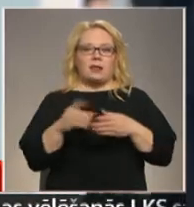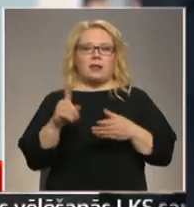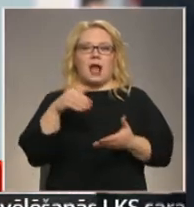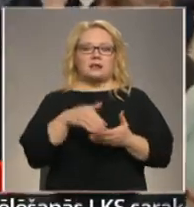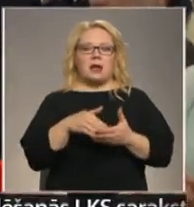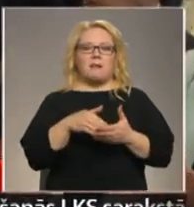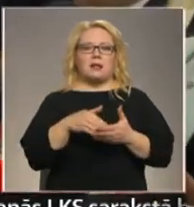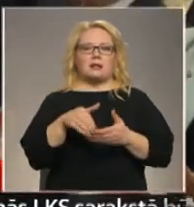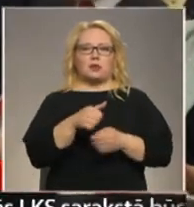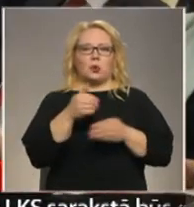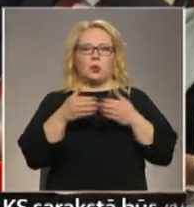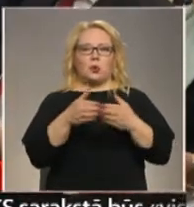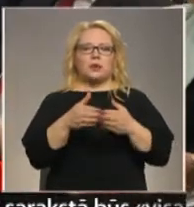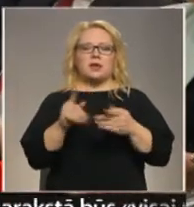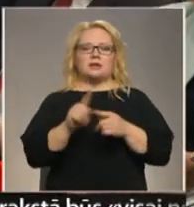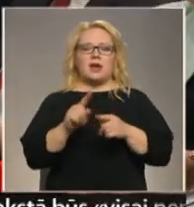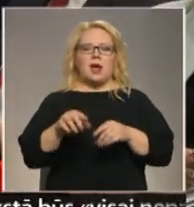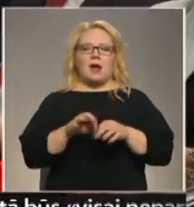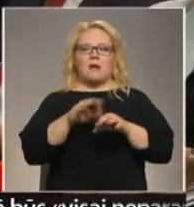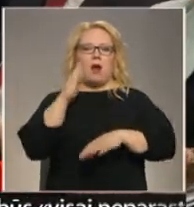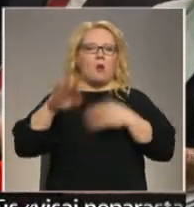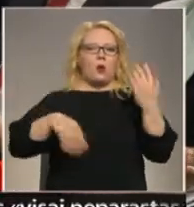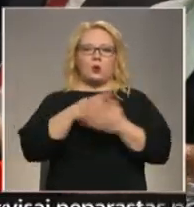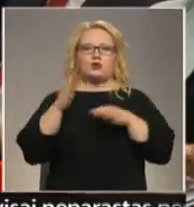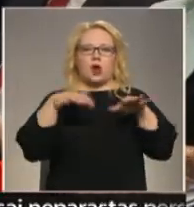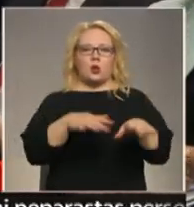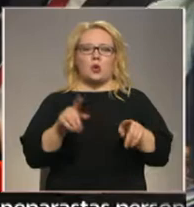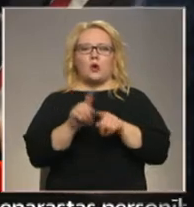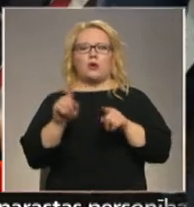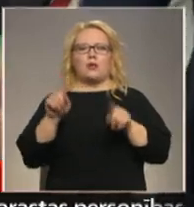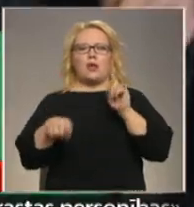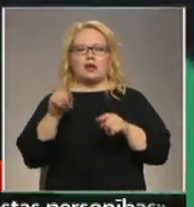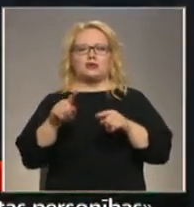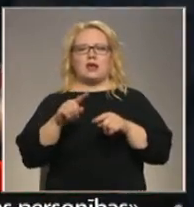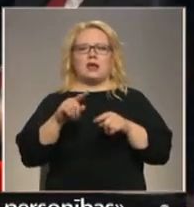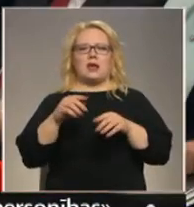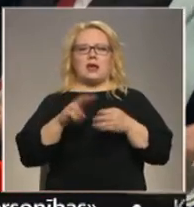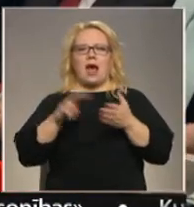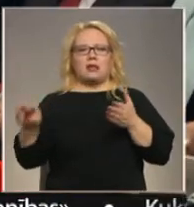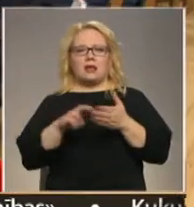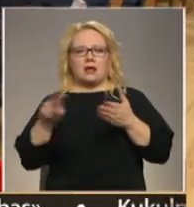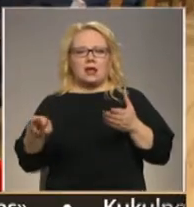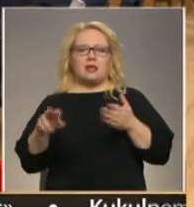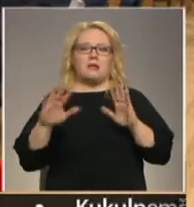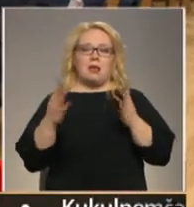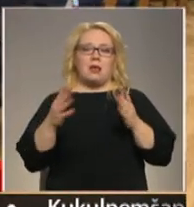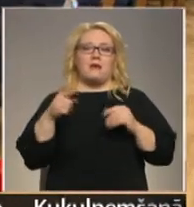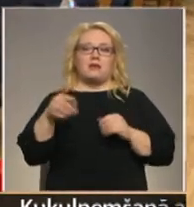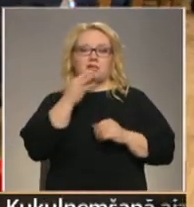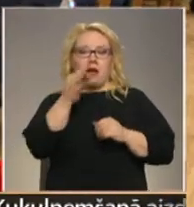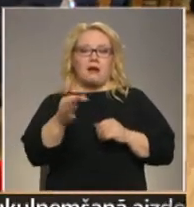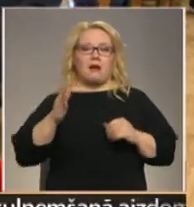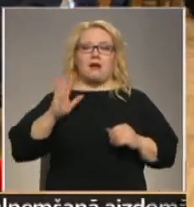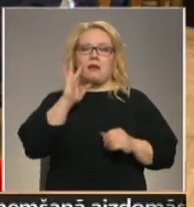stabils kuģis bangojošajā politiskajā jūrā, kurā peldot arī dažas atlūzas un citu partiju laiviņas. Viņš atklāja,